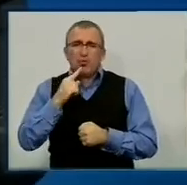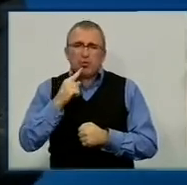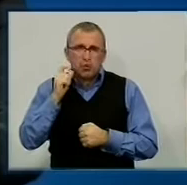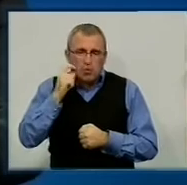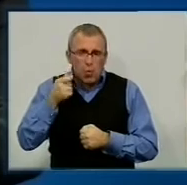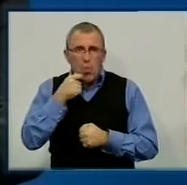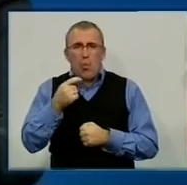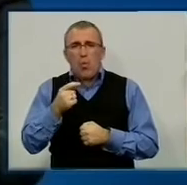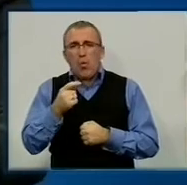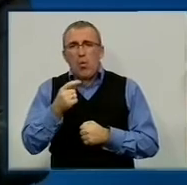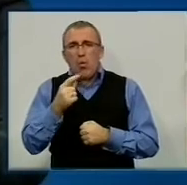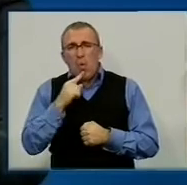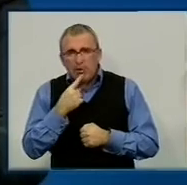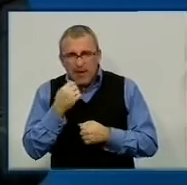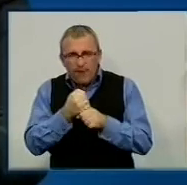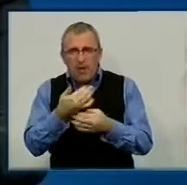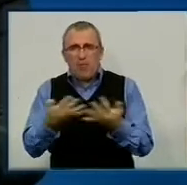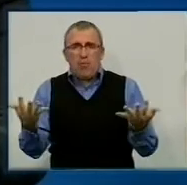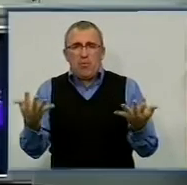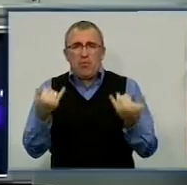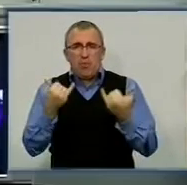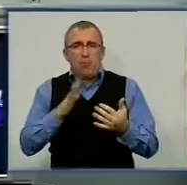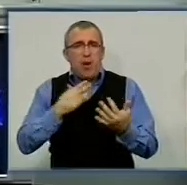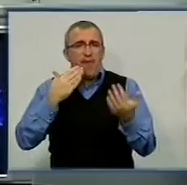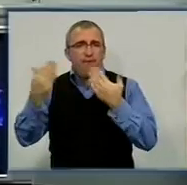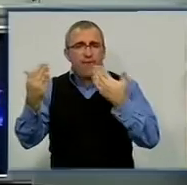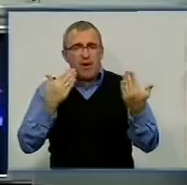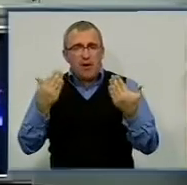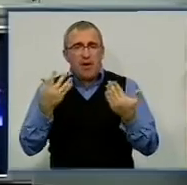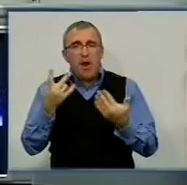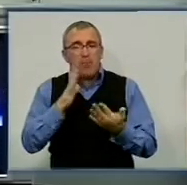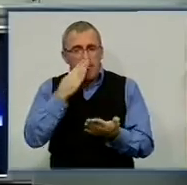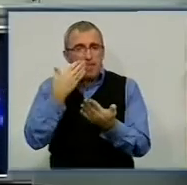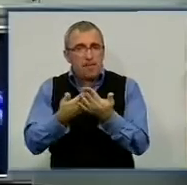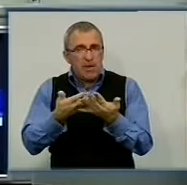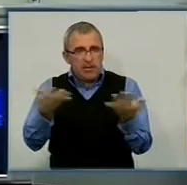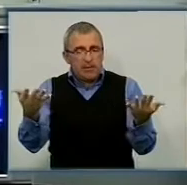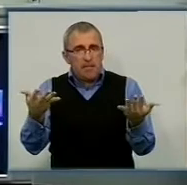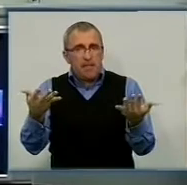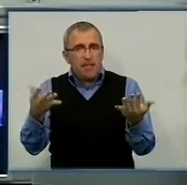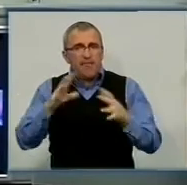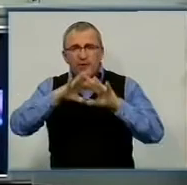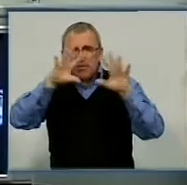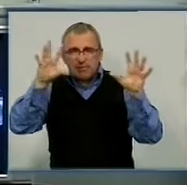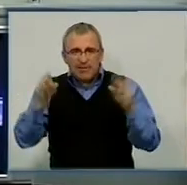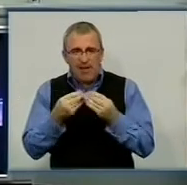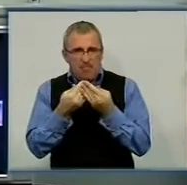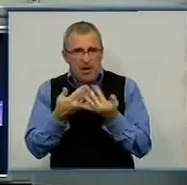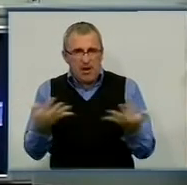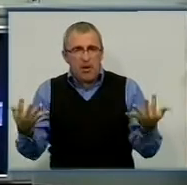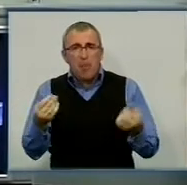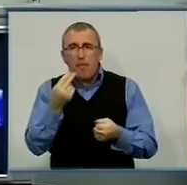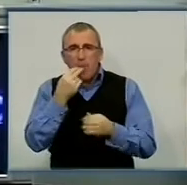кондитерські вироби і сьогодні була виставка невеличка на якій було представлено практично весь асортимент